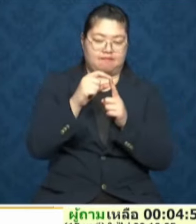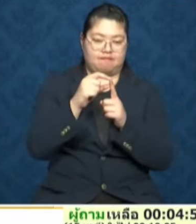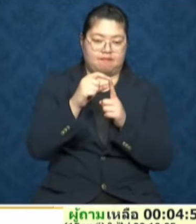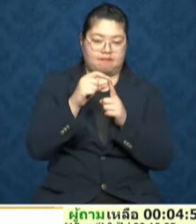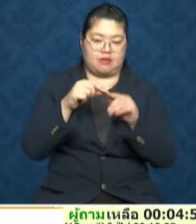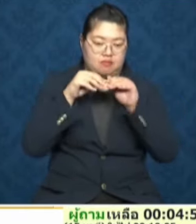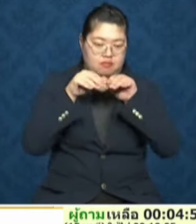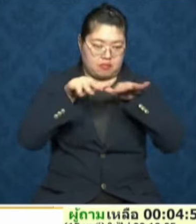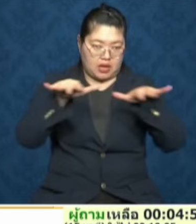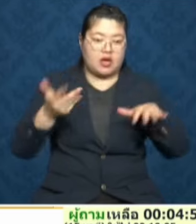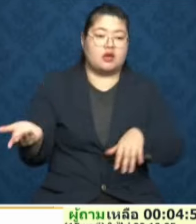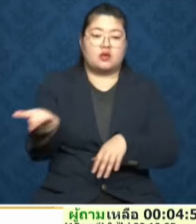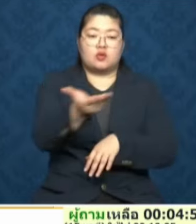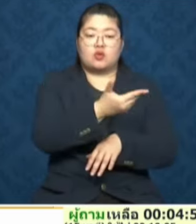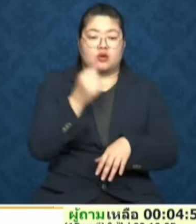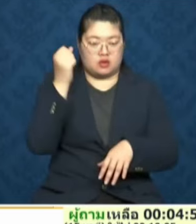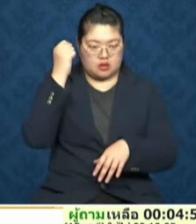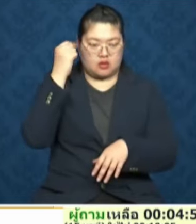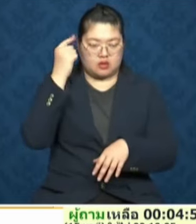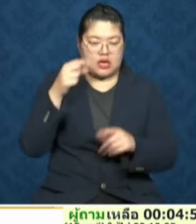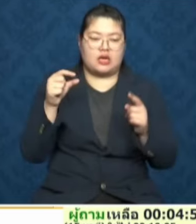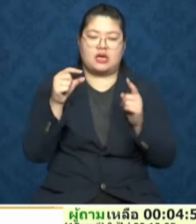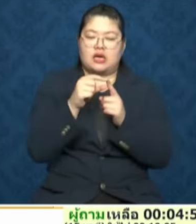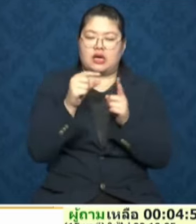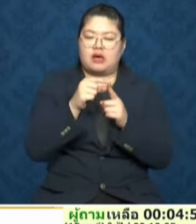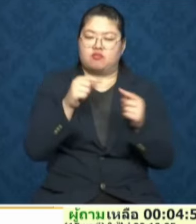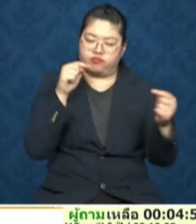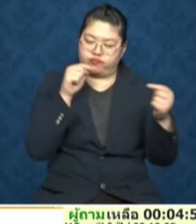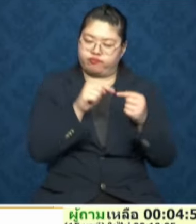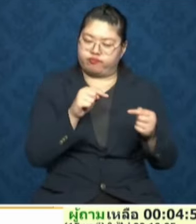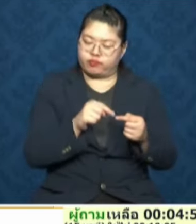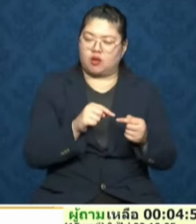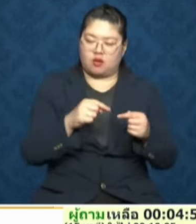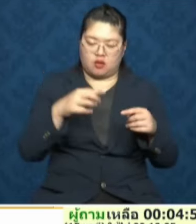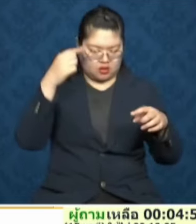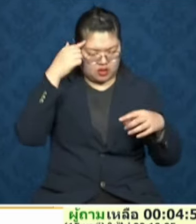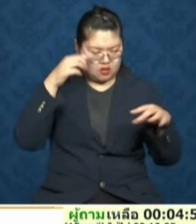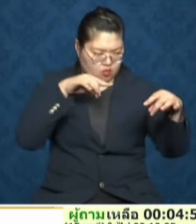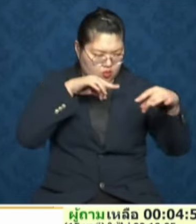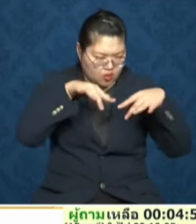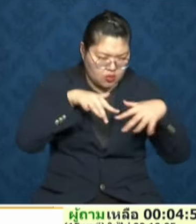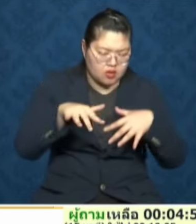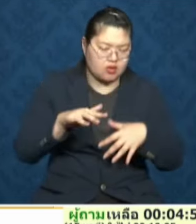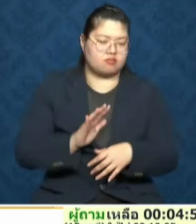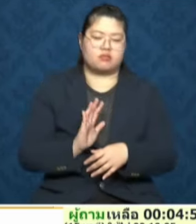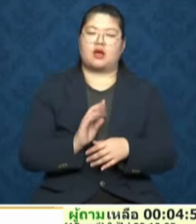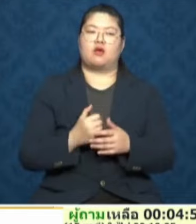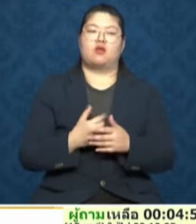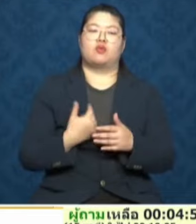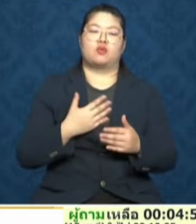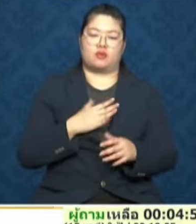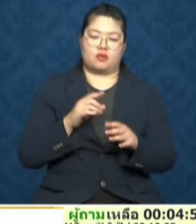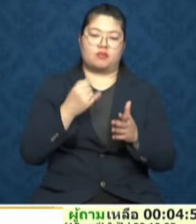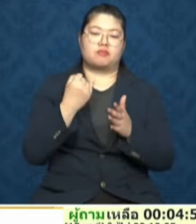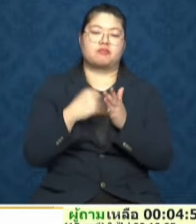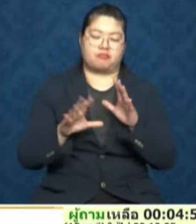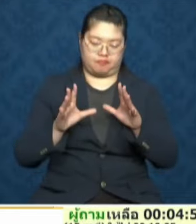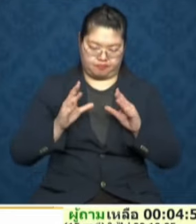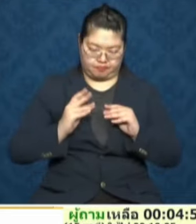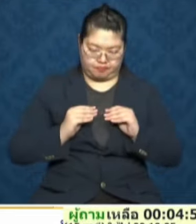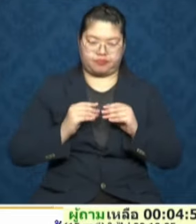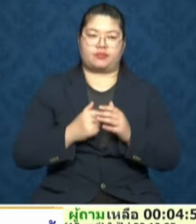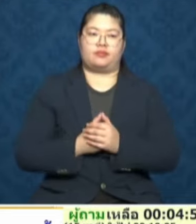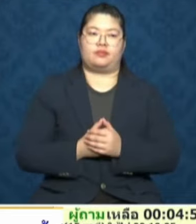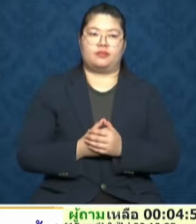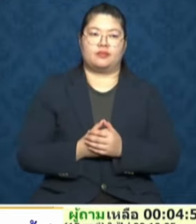ห flipsพยายามหีกเลี่ยงการใช้ศัร์เทคนิค เพื่อที่จะมีความเข้าใจเมตรงกันค่ะหรอฉนขอนอมรับข้อนี้ไป แล้วก็ยังยืนยน